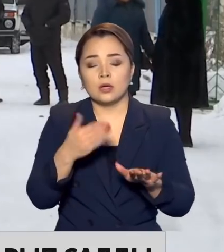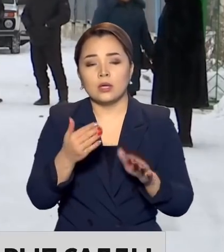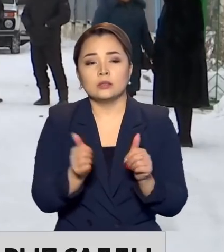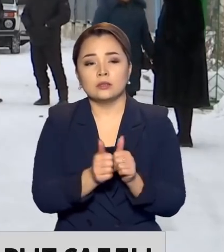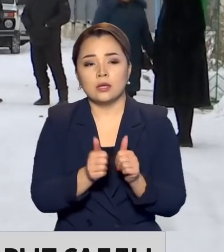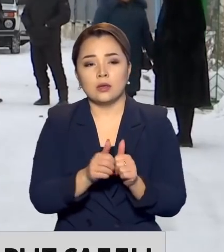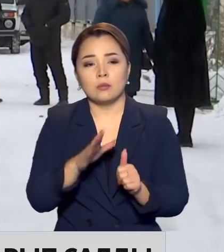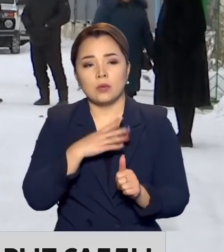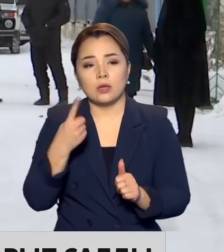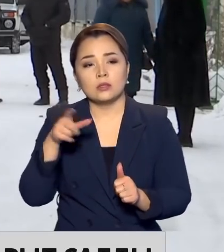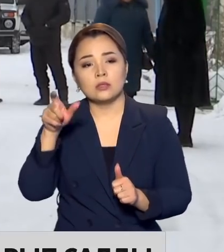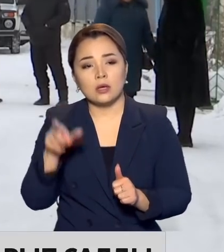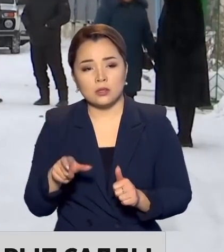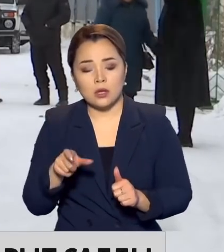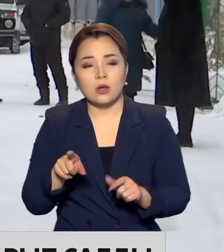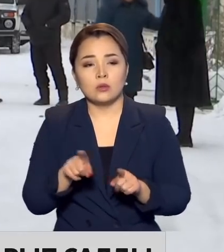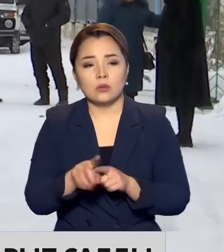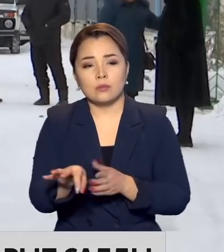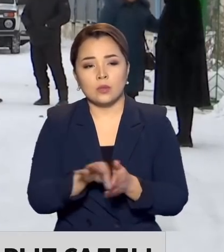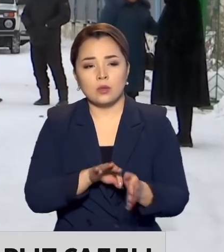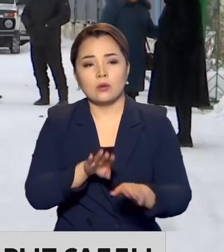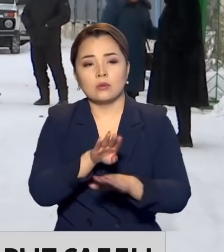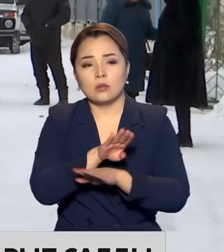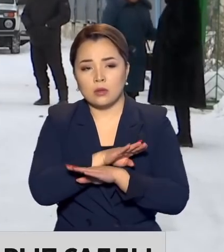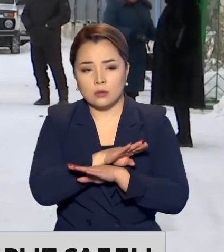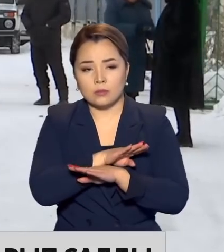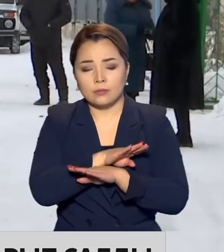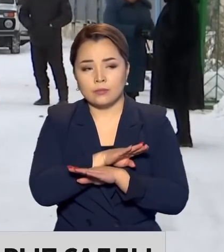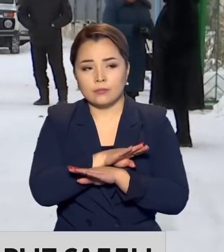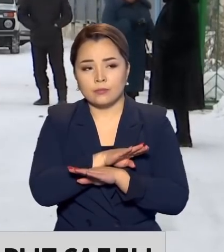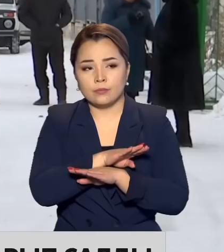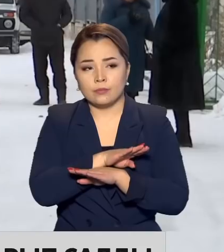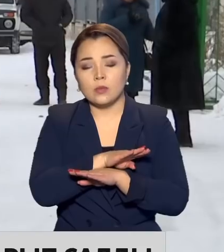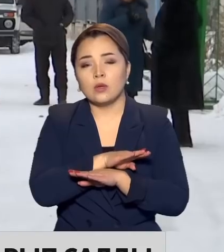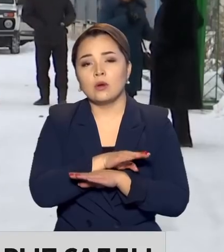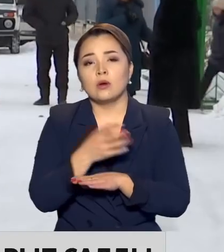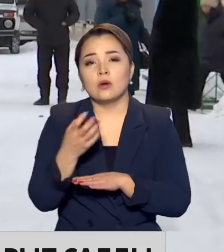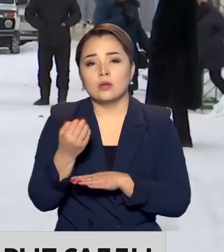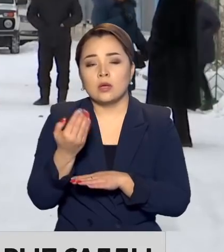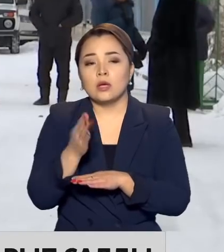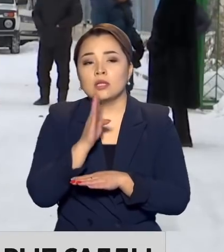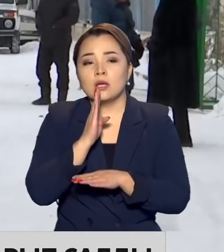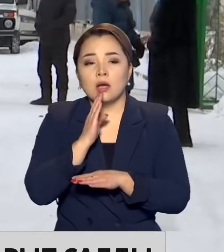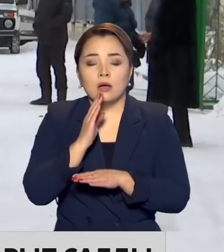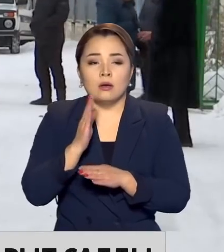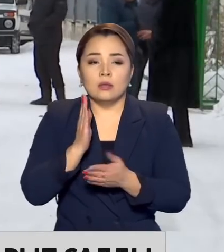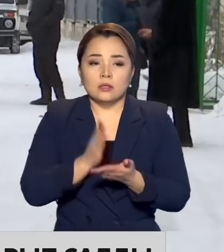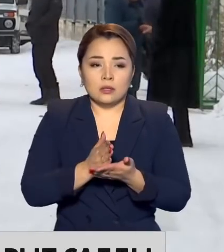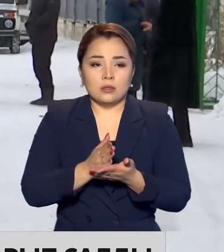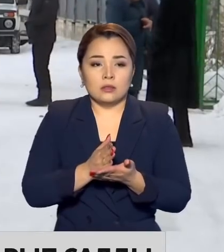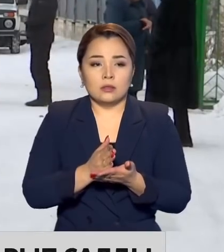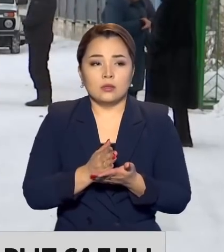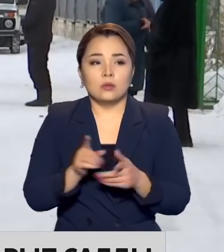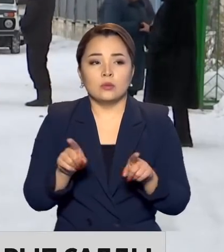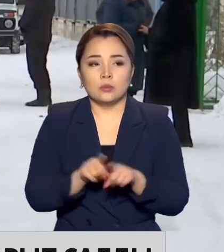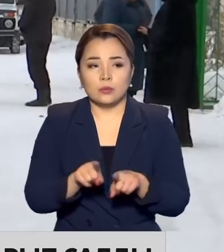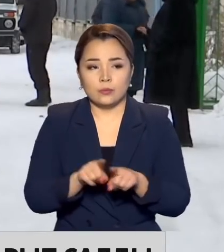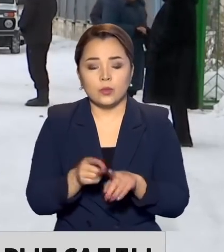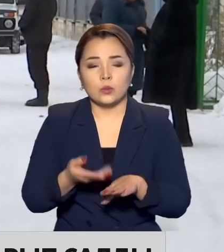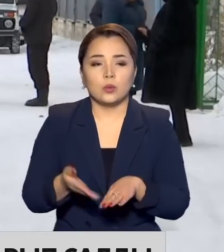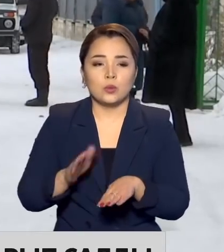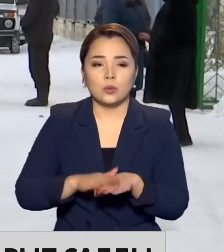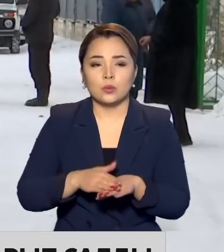бір кісі оған дейді, онында сразу насмерт кетті. Артында тағы бір келіншек па, қыз ба болған, ол